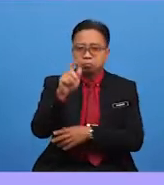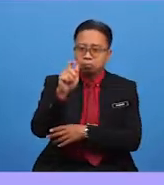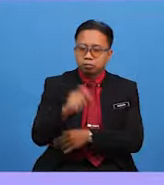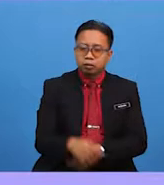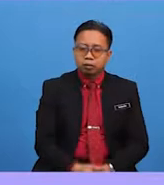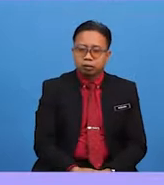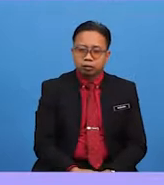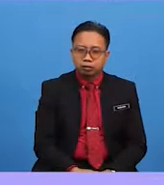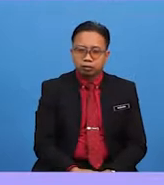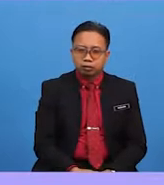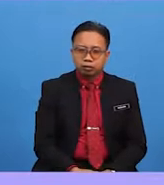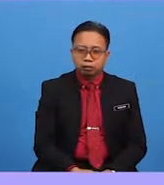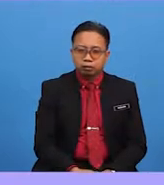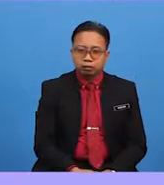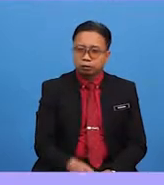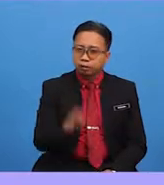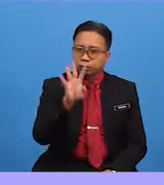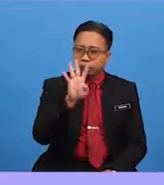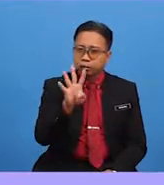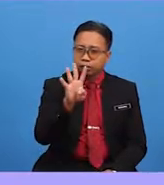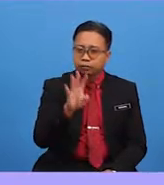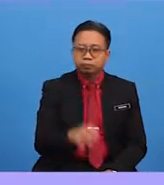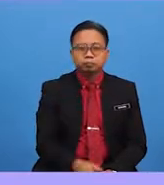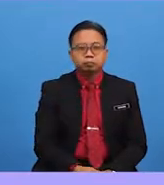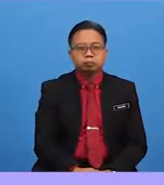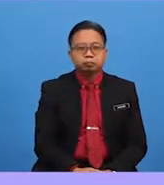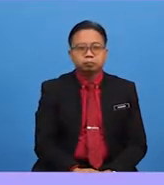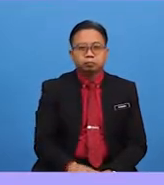Ten-te-ra. Yang keempat,